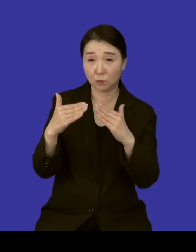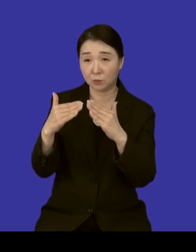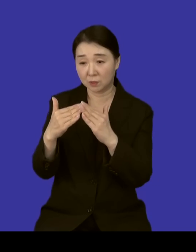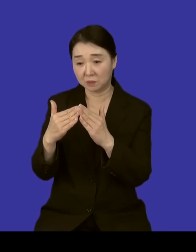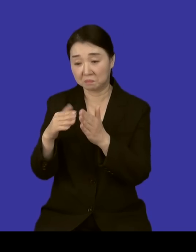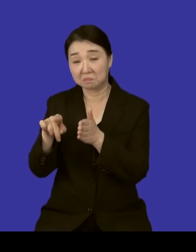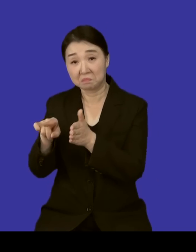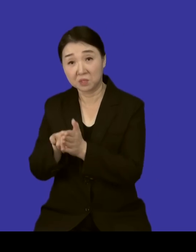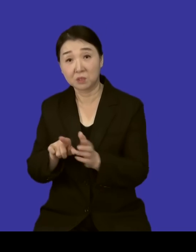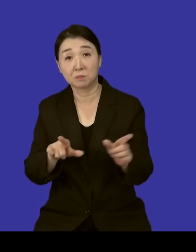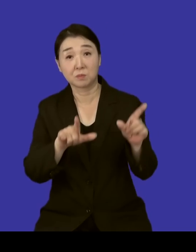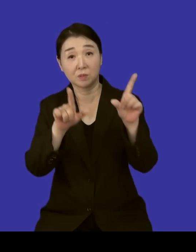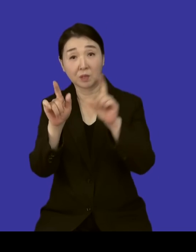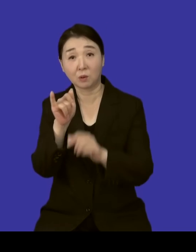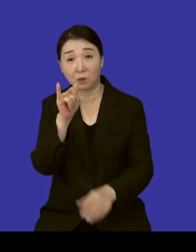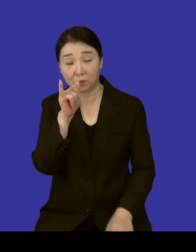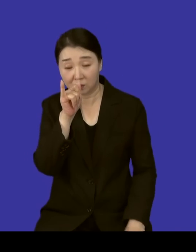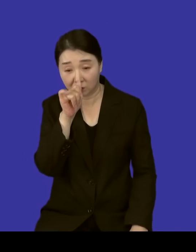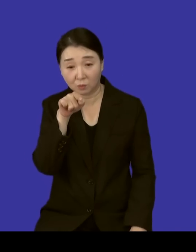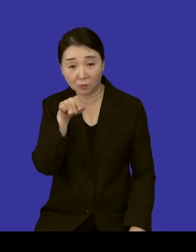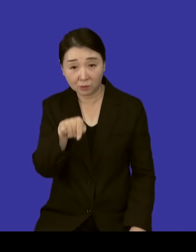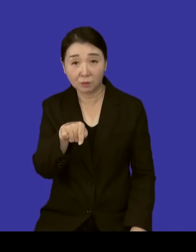신앙생활 하는 것이